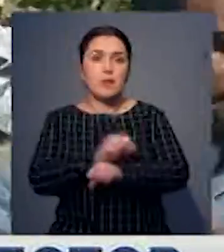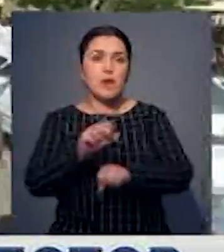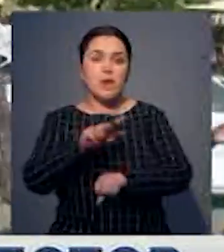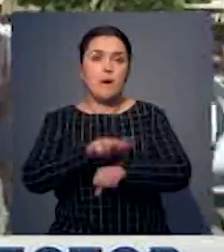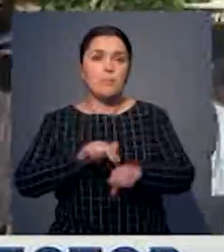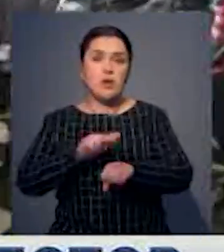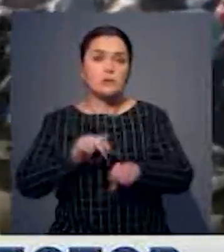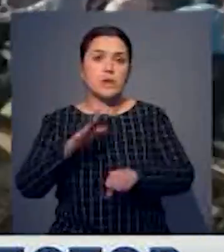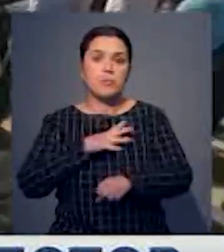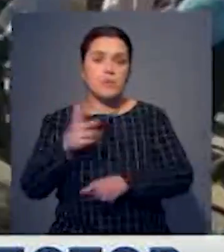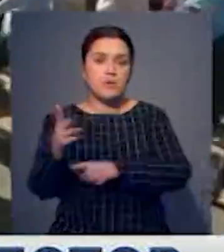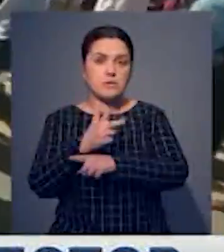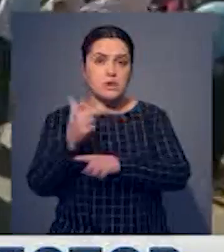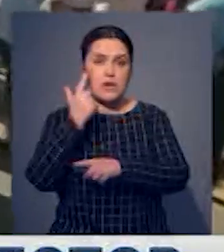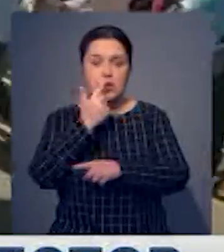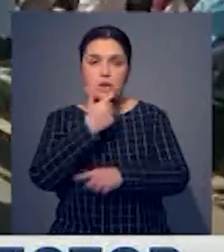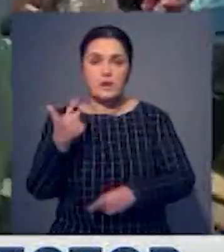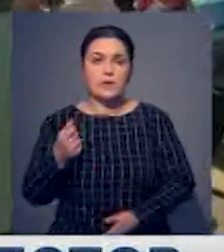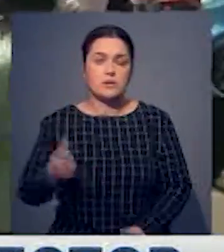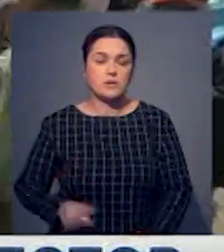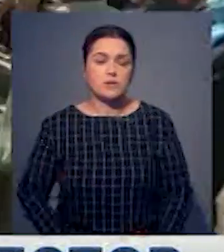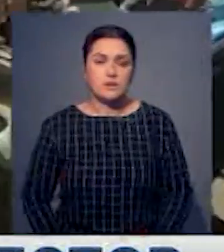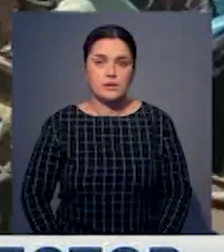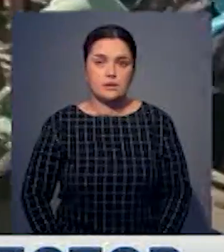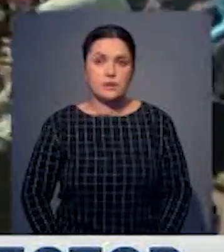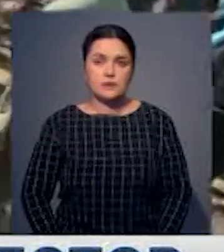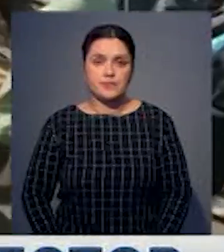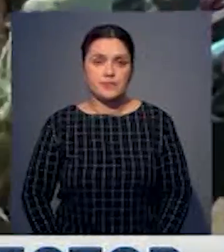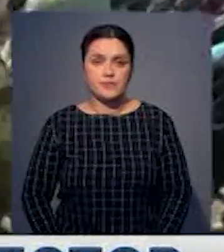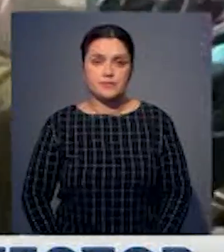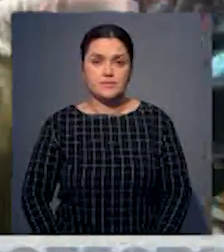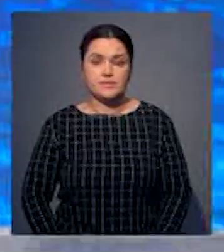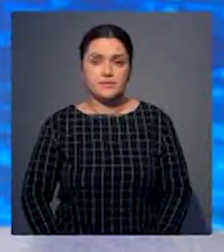применяли против протестующих слезоточивый газ.